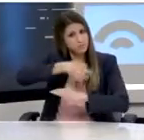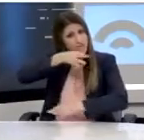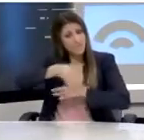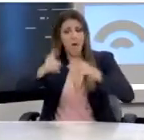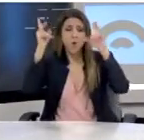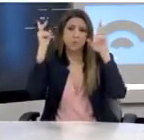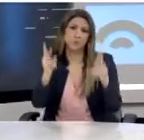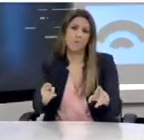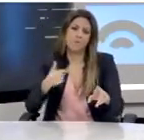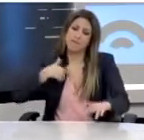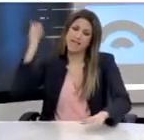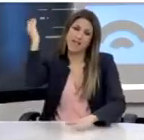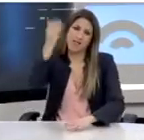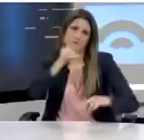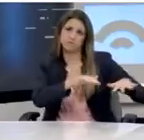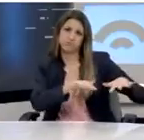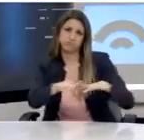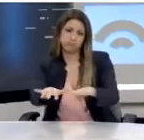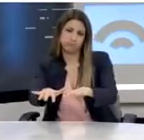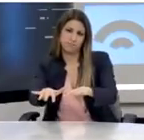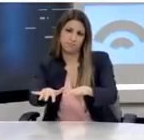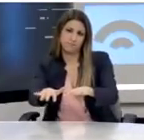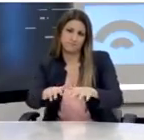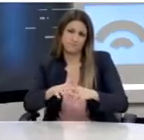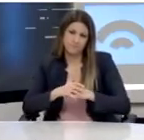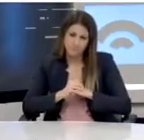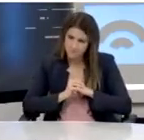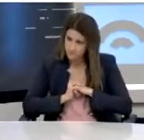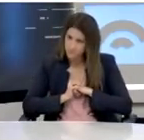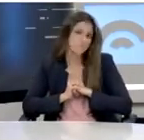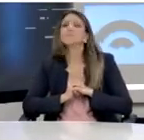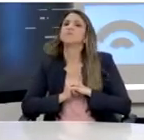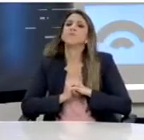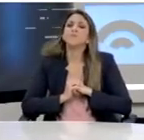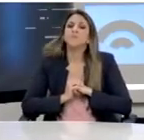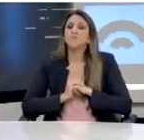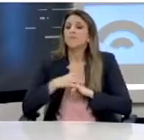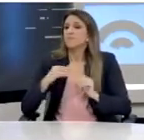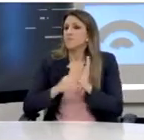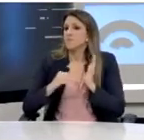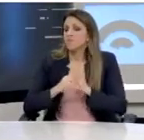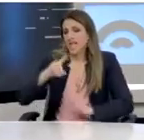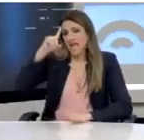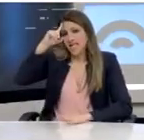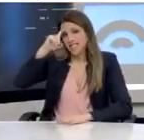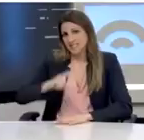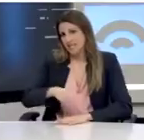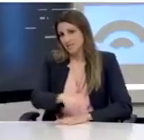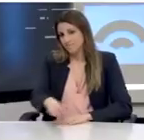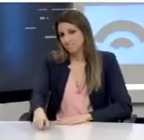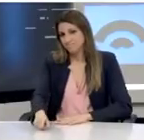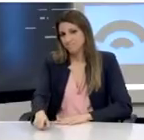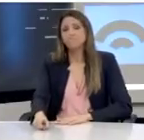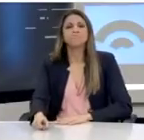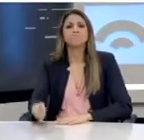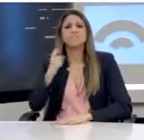ενώ πράγματι ήταν αυτοί οι οποίοι ιστορικά έχει αποδειχθεί, βρεθήκανε σε κρίσιμες στιγμές